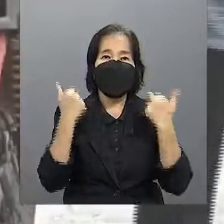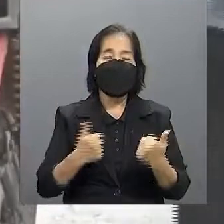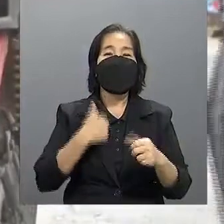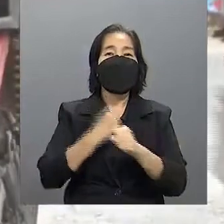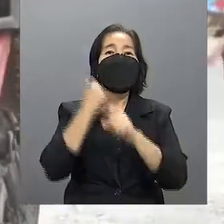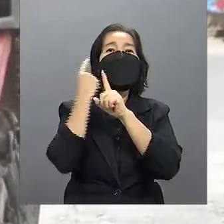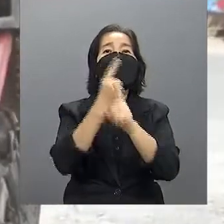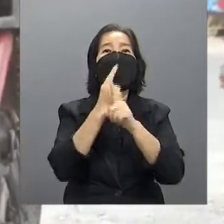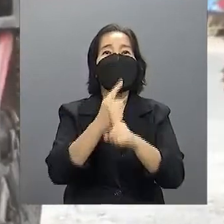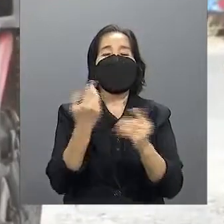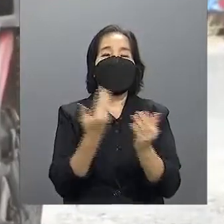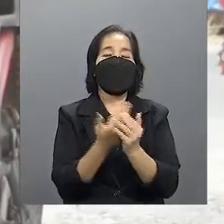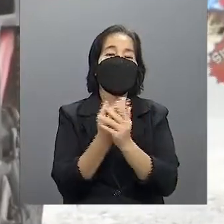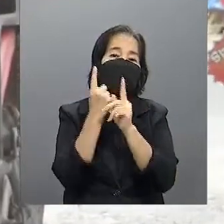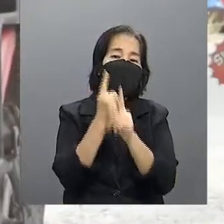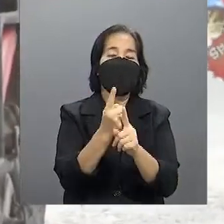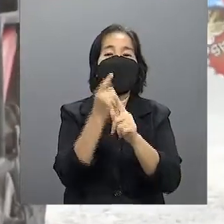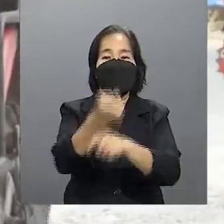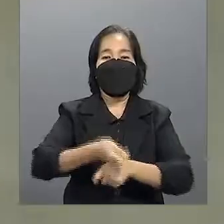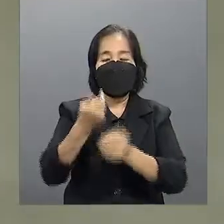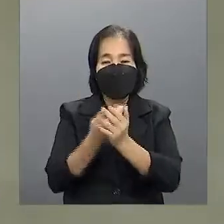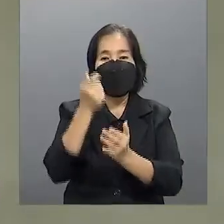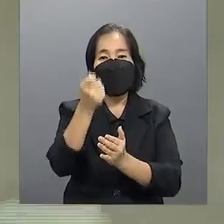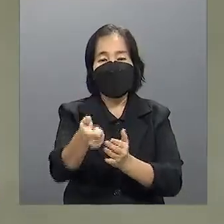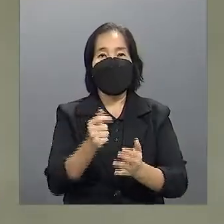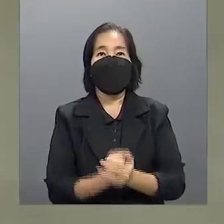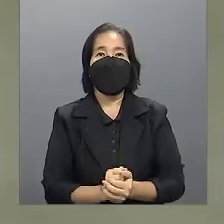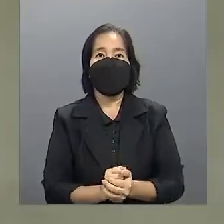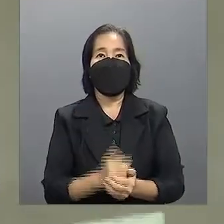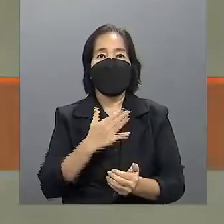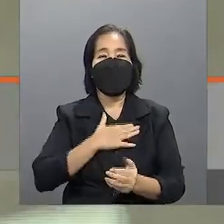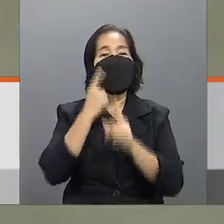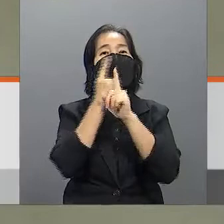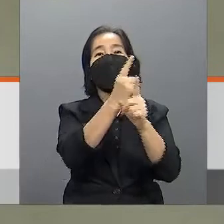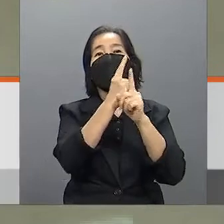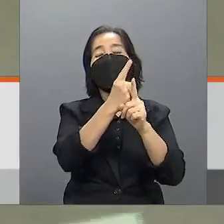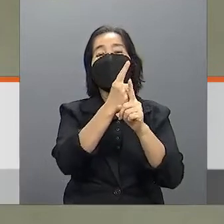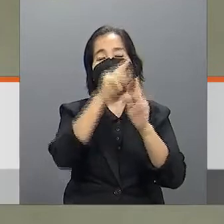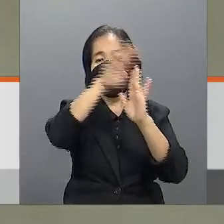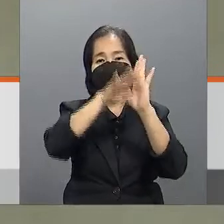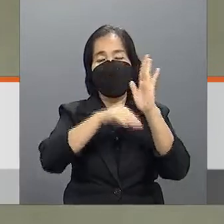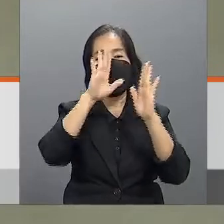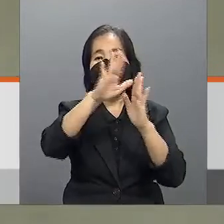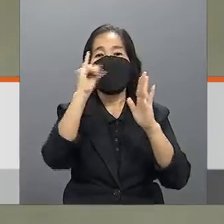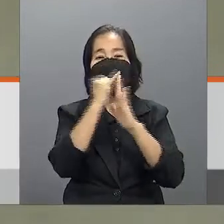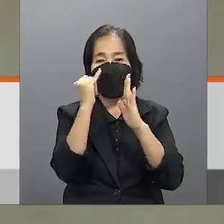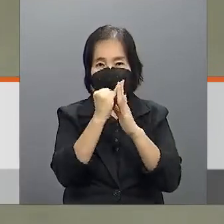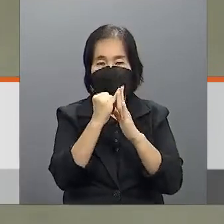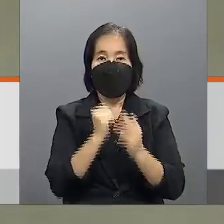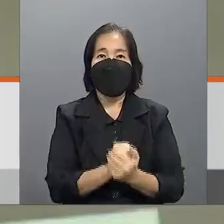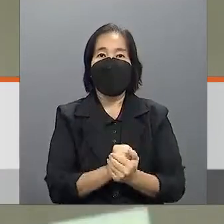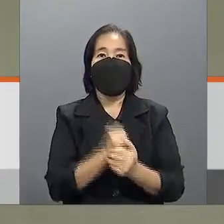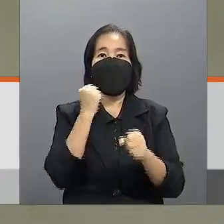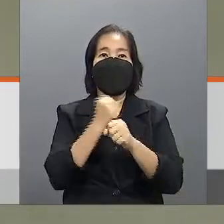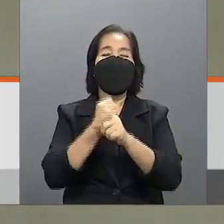รมกับเกษตรกร ค่ะก็ทำตามนโยบายของจังหวัดแล้วก็นโยบายของรัฐบาลทุก